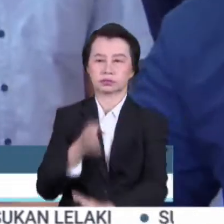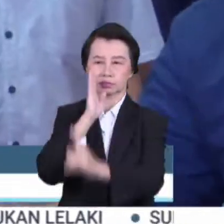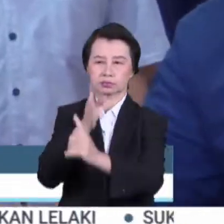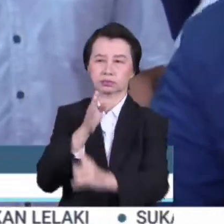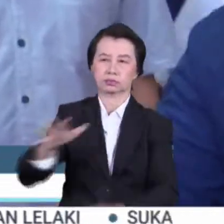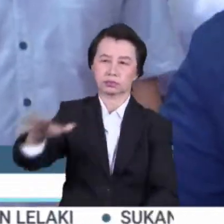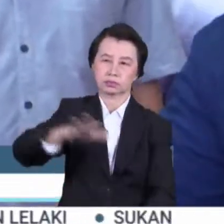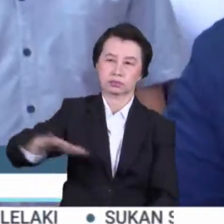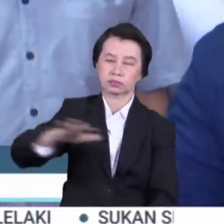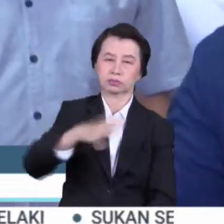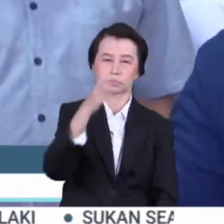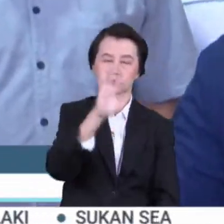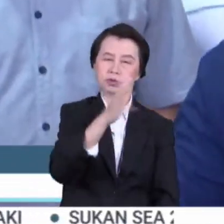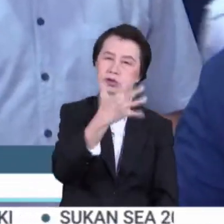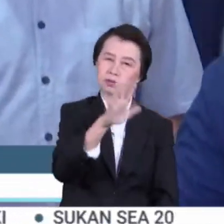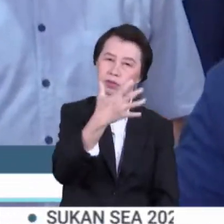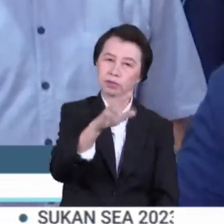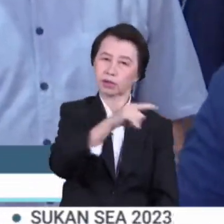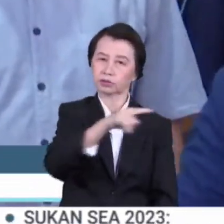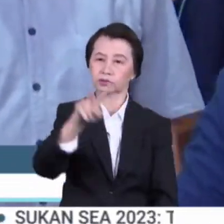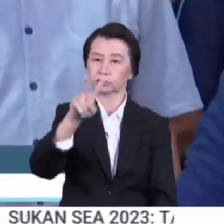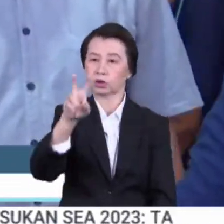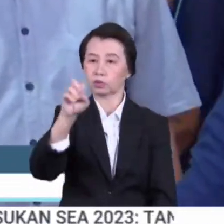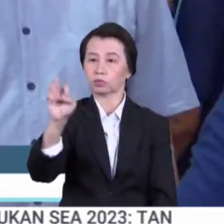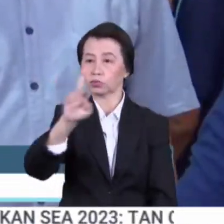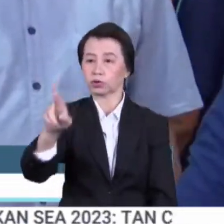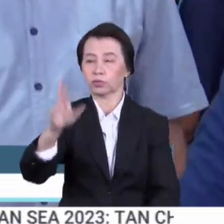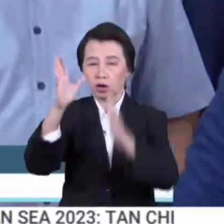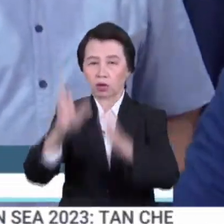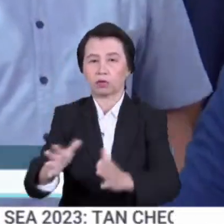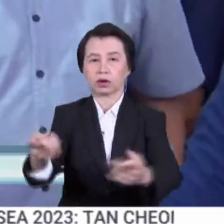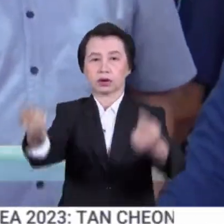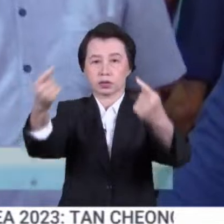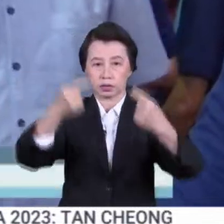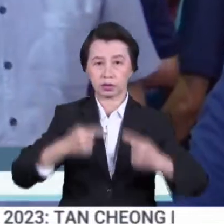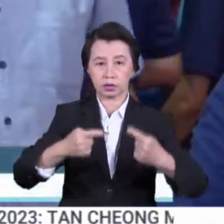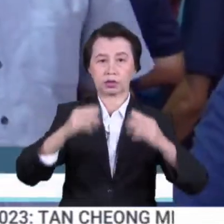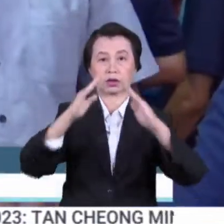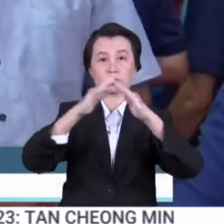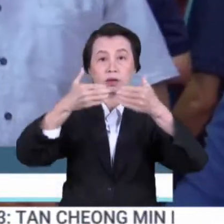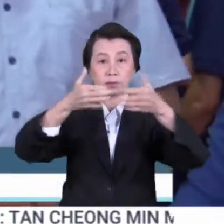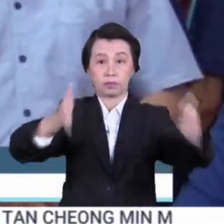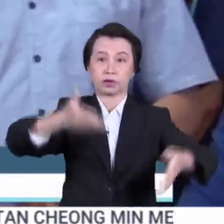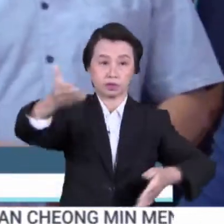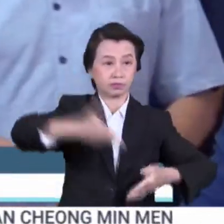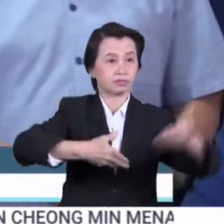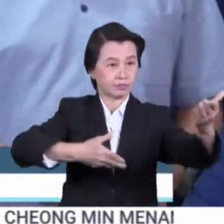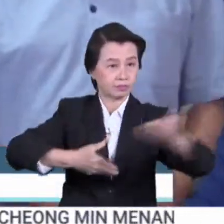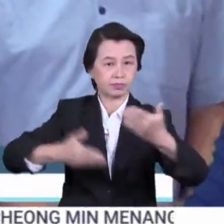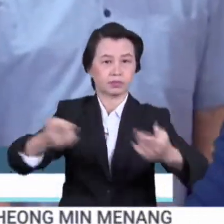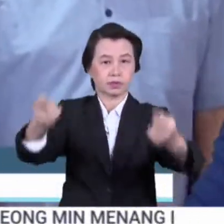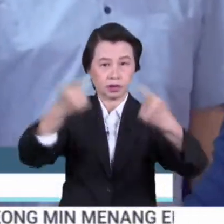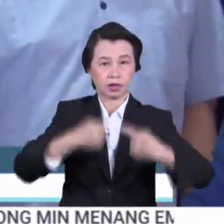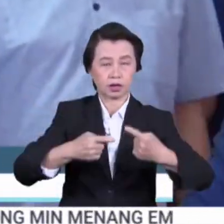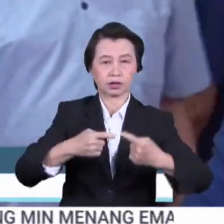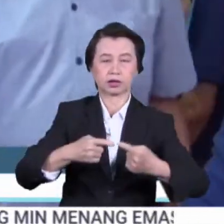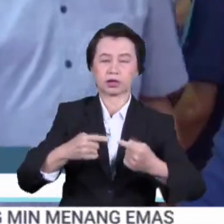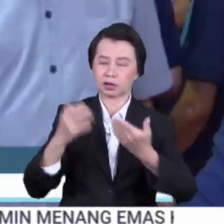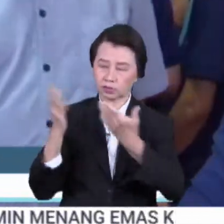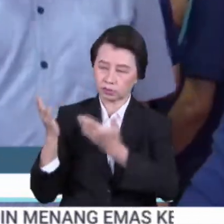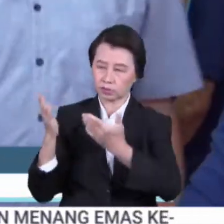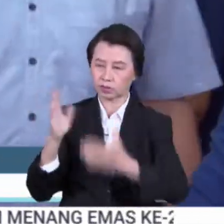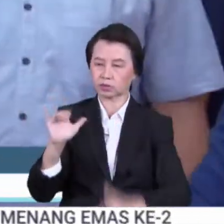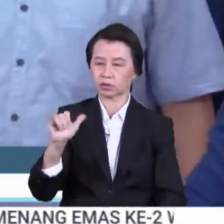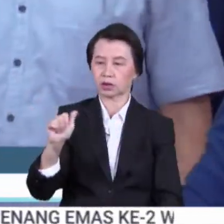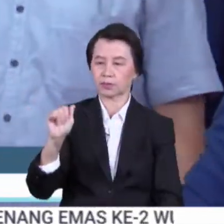sekitar 15,000-20,000 orang untuk hadir pada Rumah Terbuka Madani yang akan dihadiri oleh Yang Amat Berhormat Datuk Seri